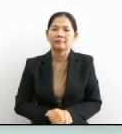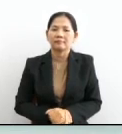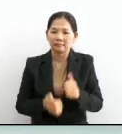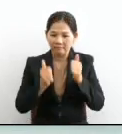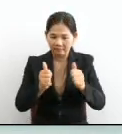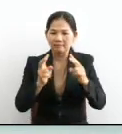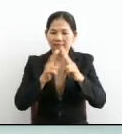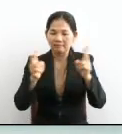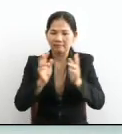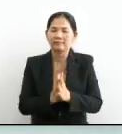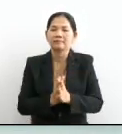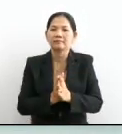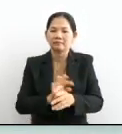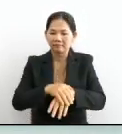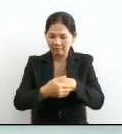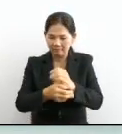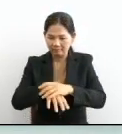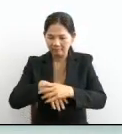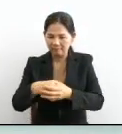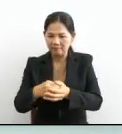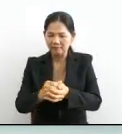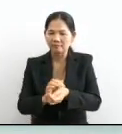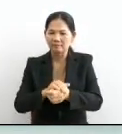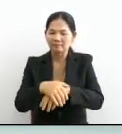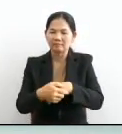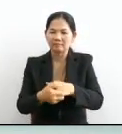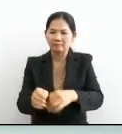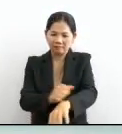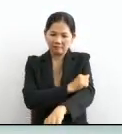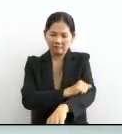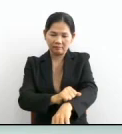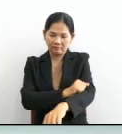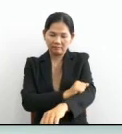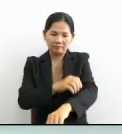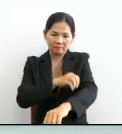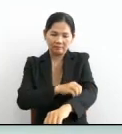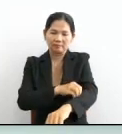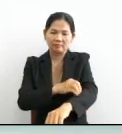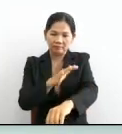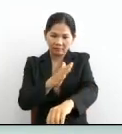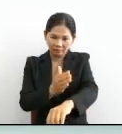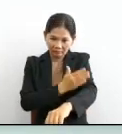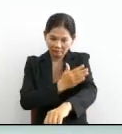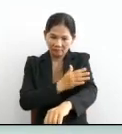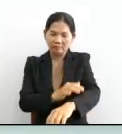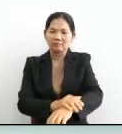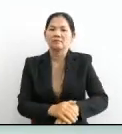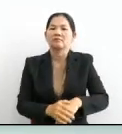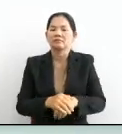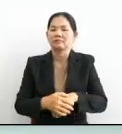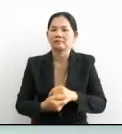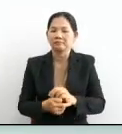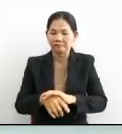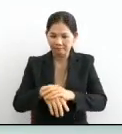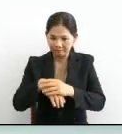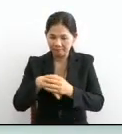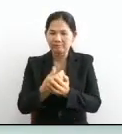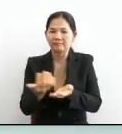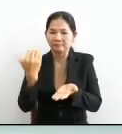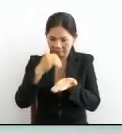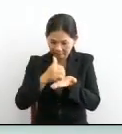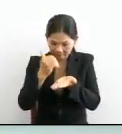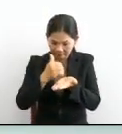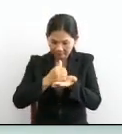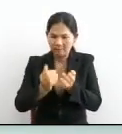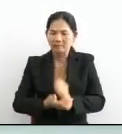Chà là ổn ná, con liêng xâm ạc đầy rồi bọc con, chùm mùi nâng sạp bố. À có, rưu cơ chè, chà ạc bàn nhật nhuộp